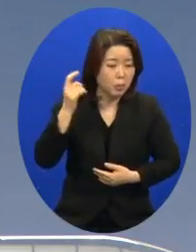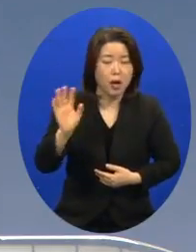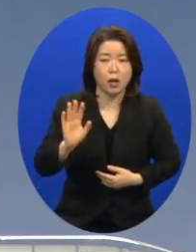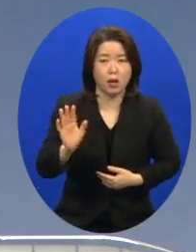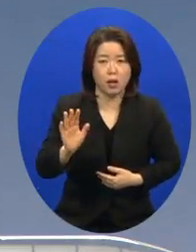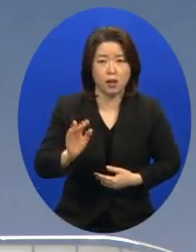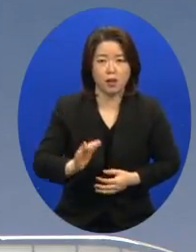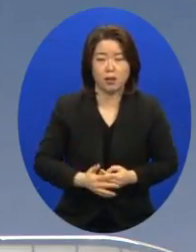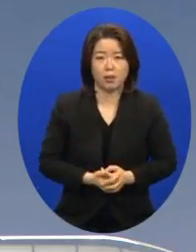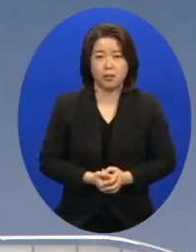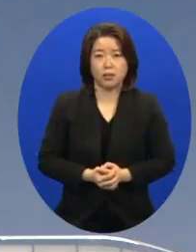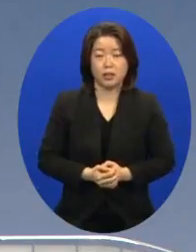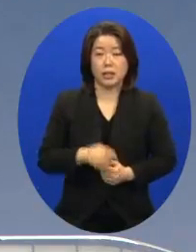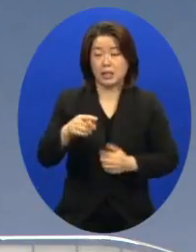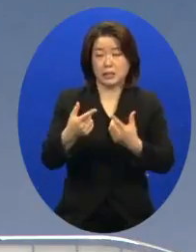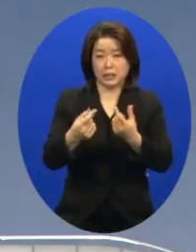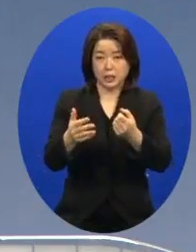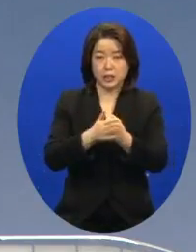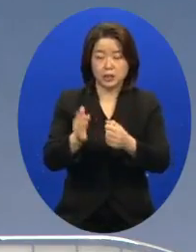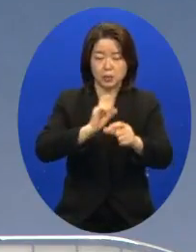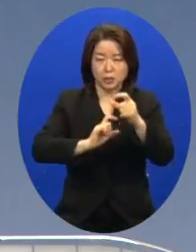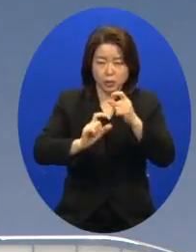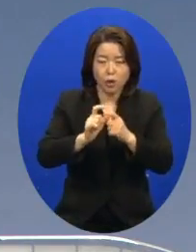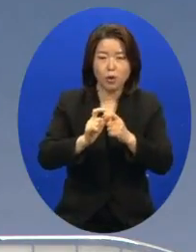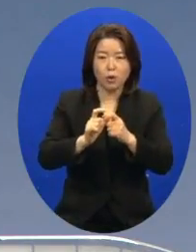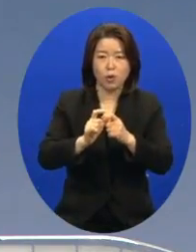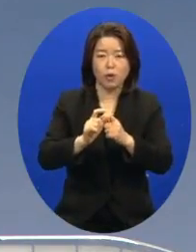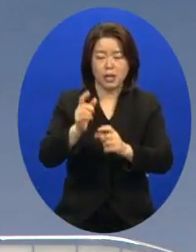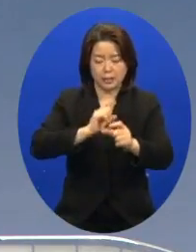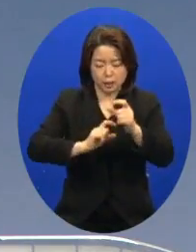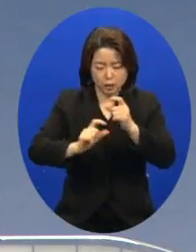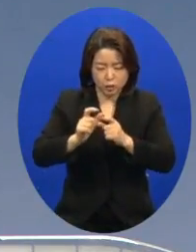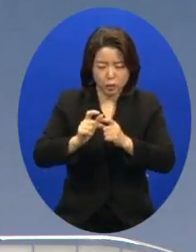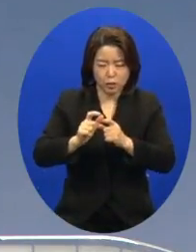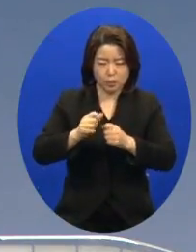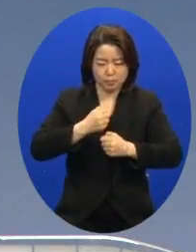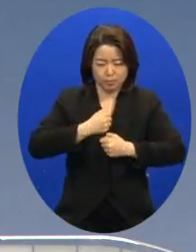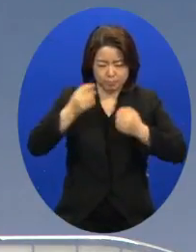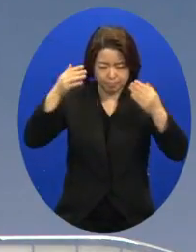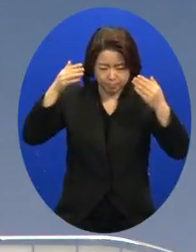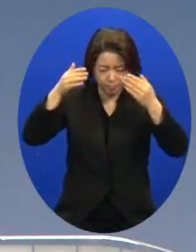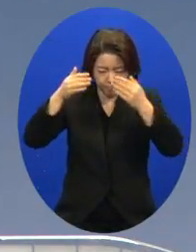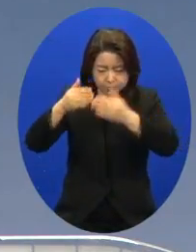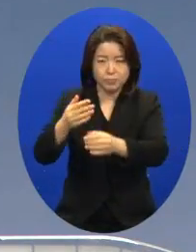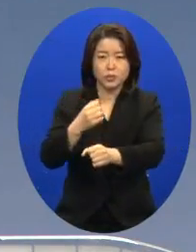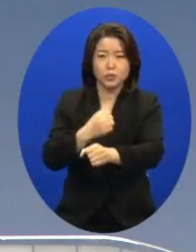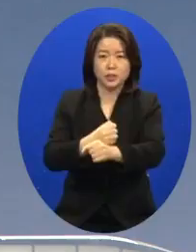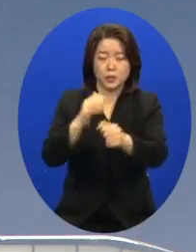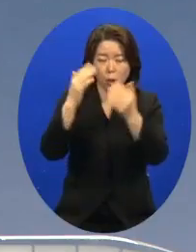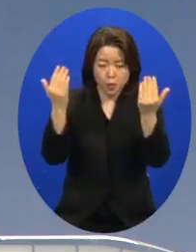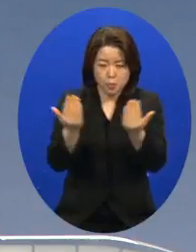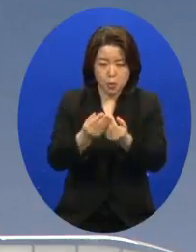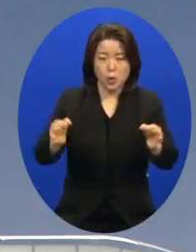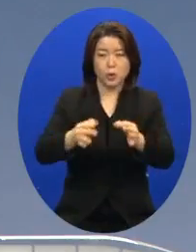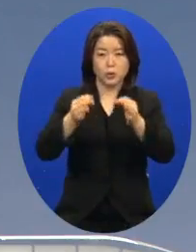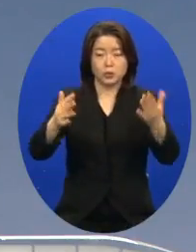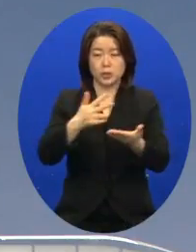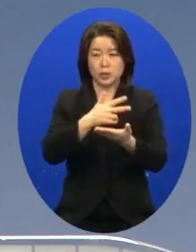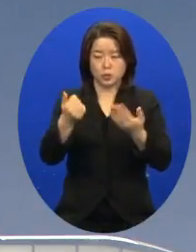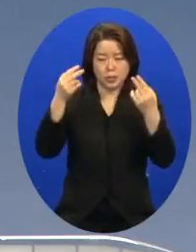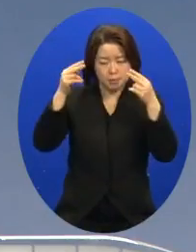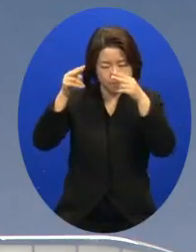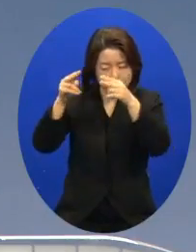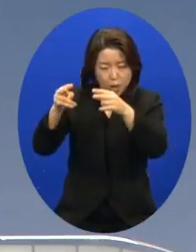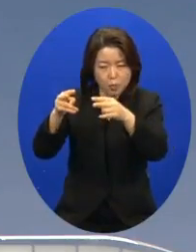않습니다 그렇기 때문에 더욱 톡 신경을 써서 모든 순간이 주님을 바라보려고